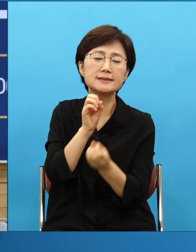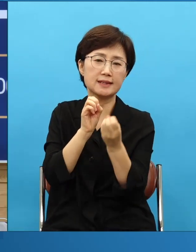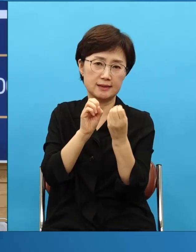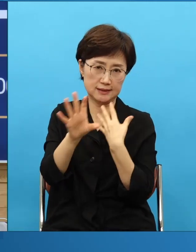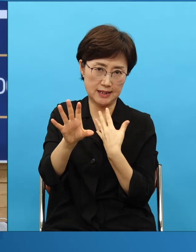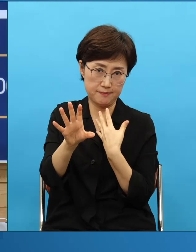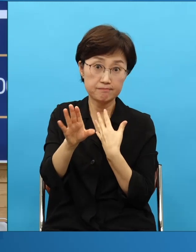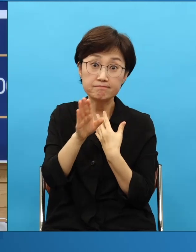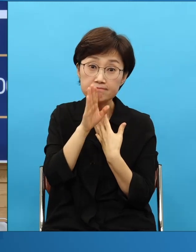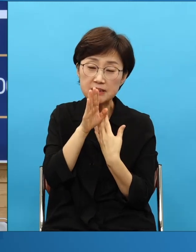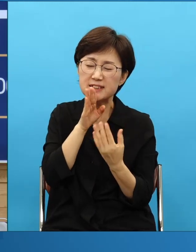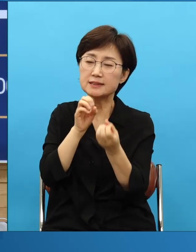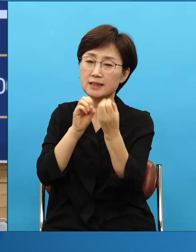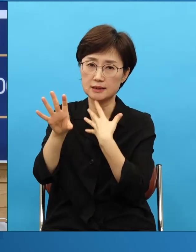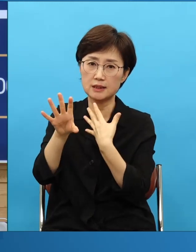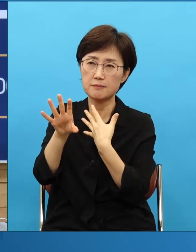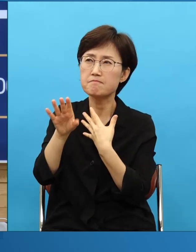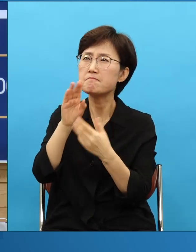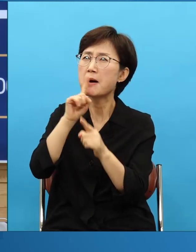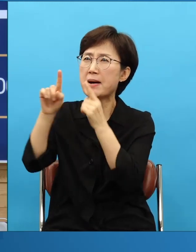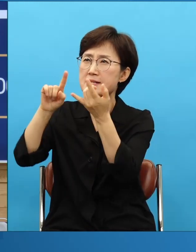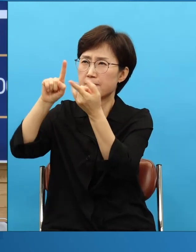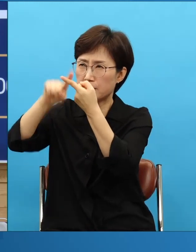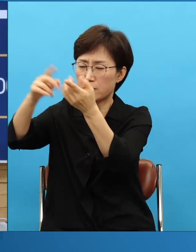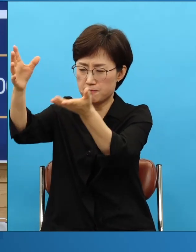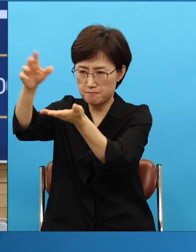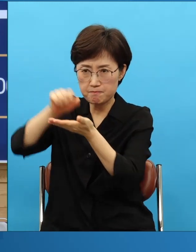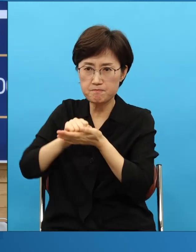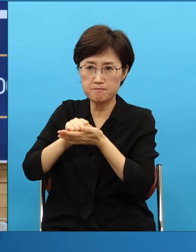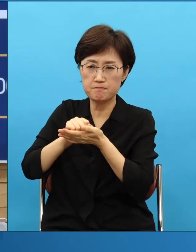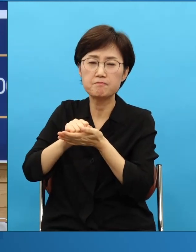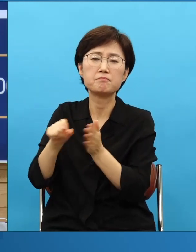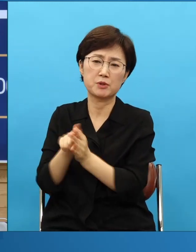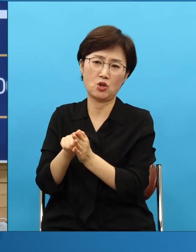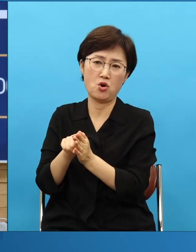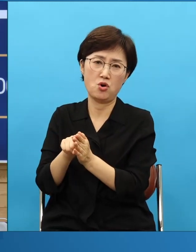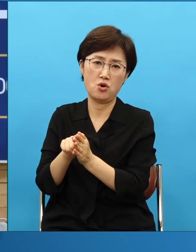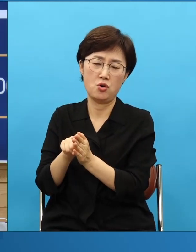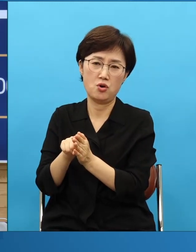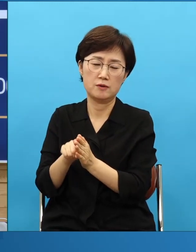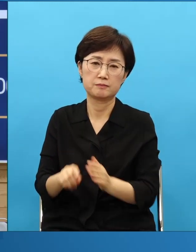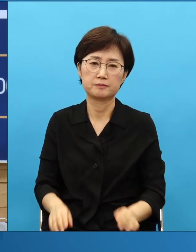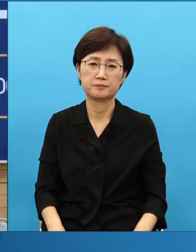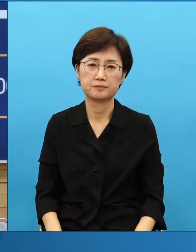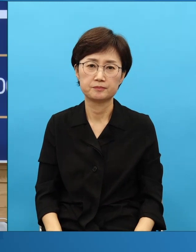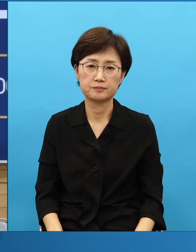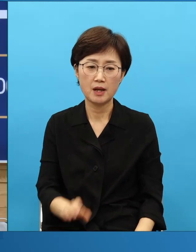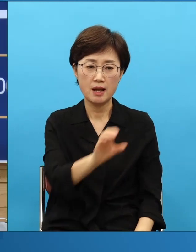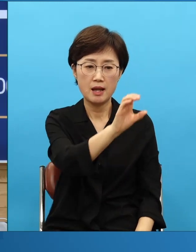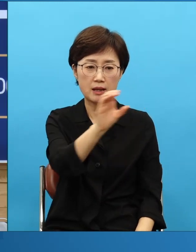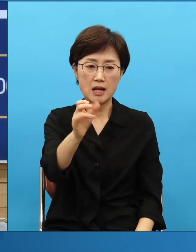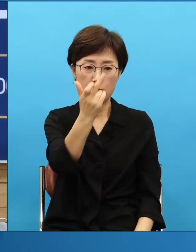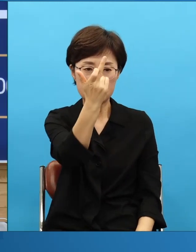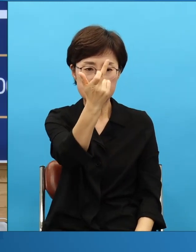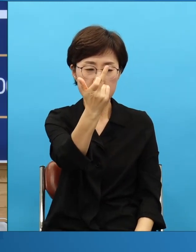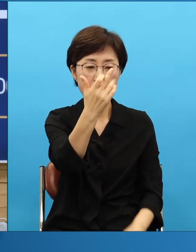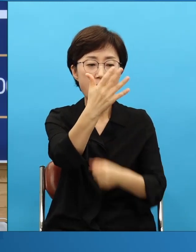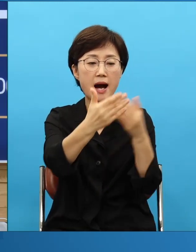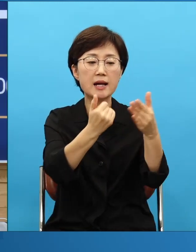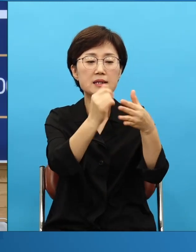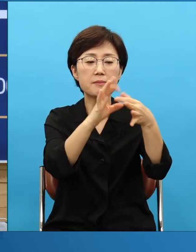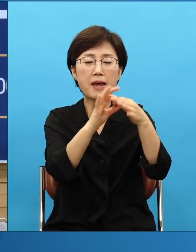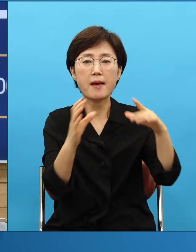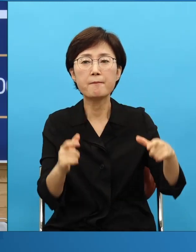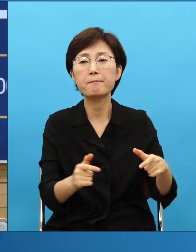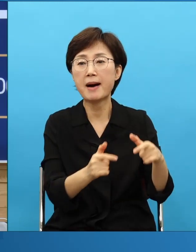믿는 거예요. It's at that point when an unbeliever looks at you and believes in God. 이런 어마어마한 갈보리산의 망대, And so this